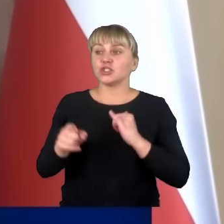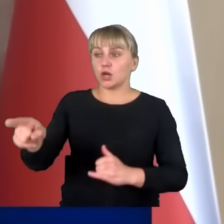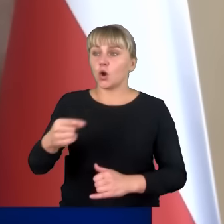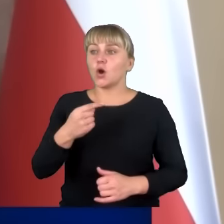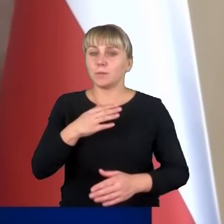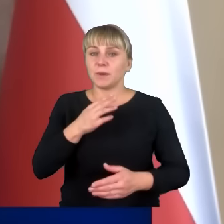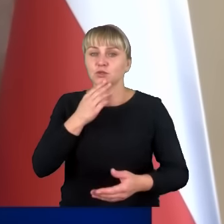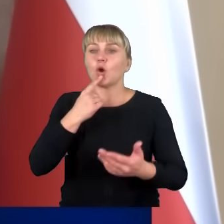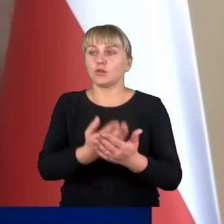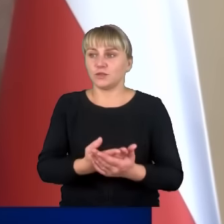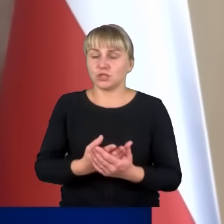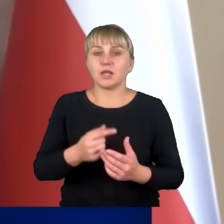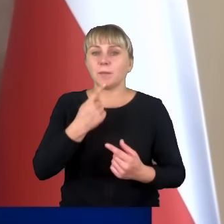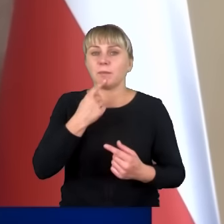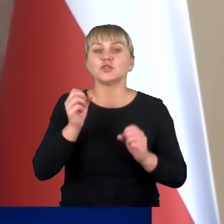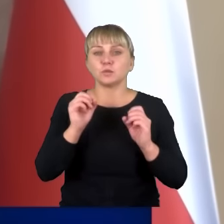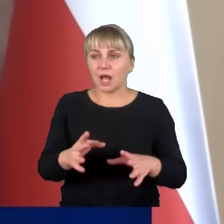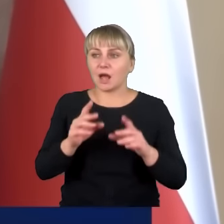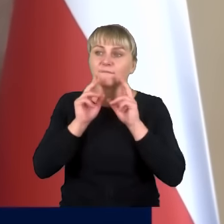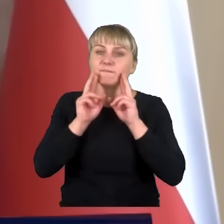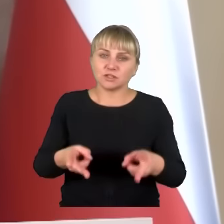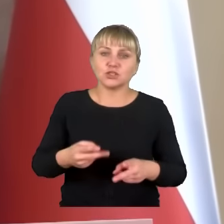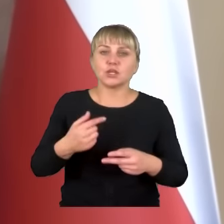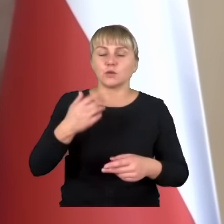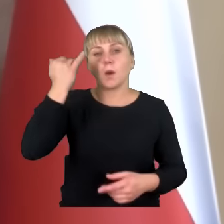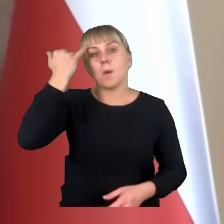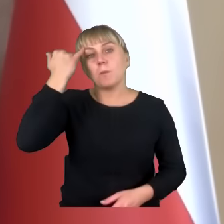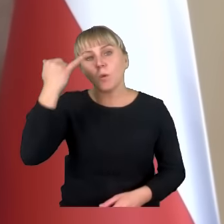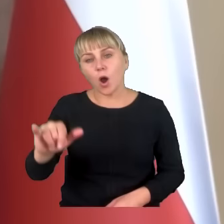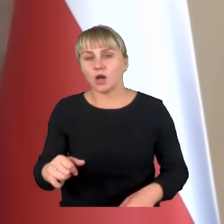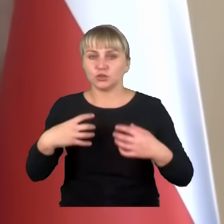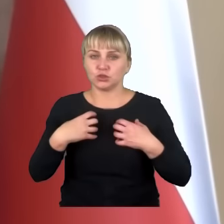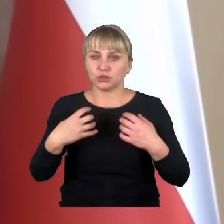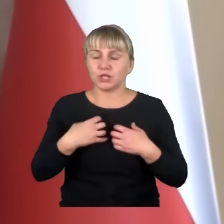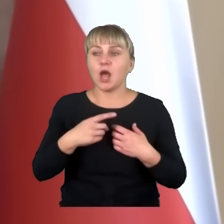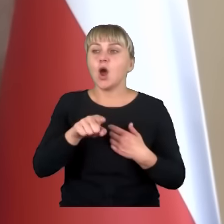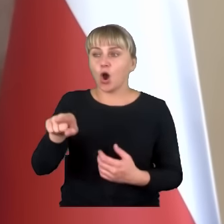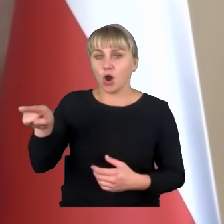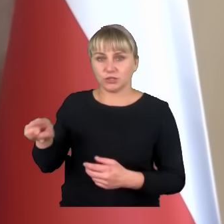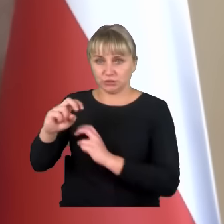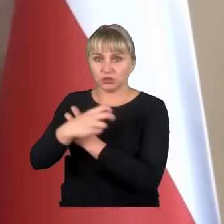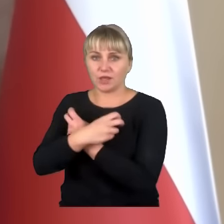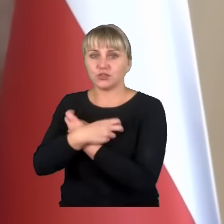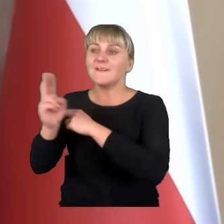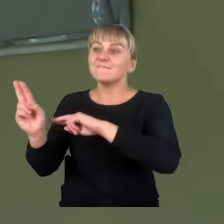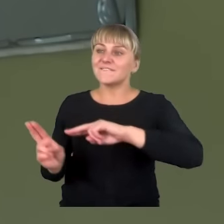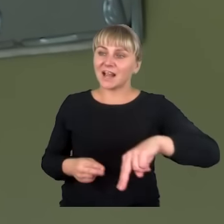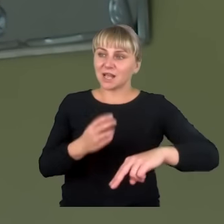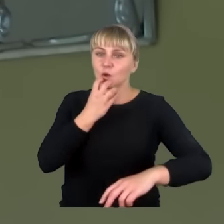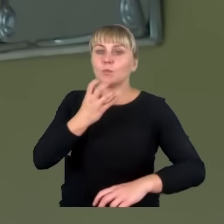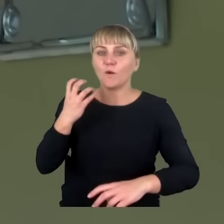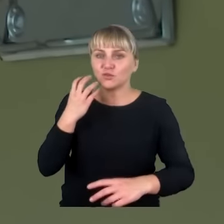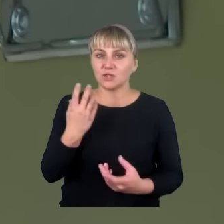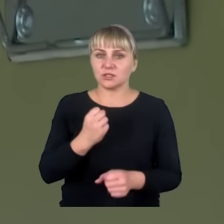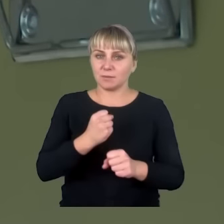to był nasz błąd życiowy, to wtedy są oni, dobrowolnie wracają do sądu, w którym wcześniej orzekali. Chodzi o